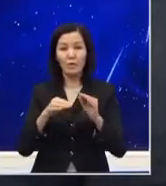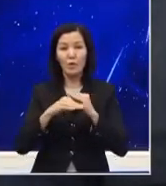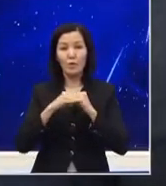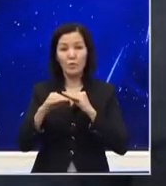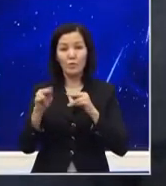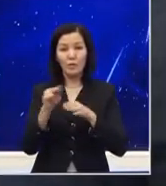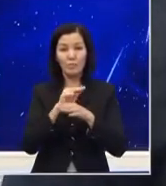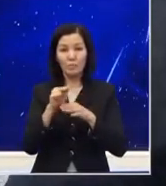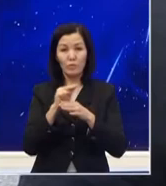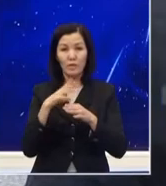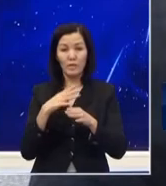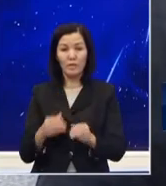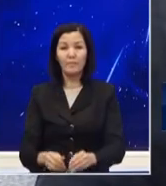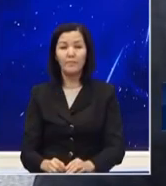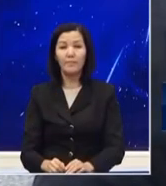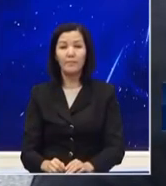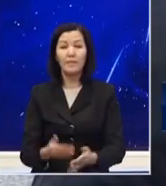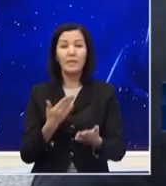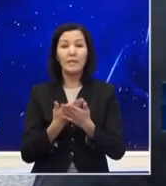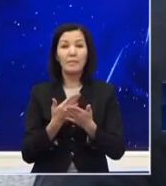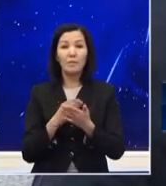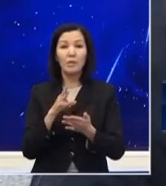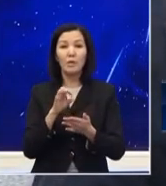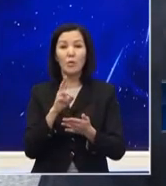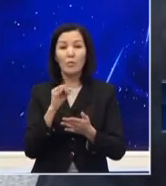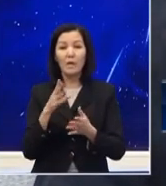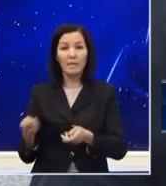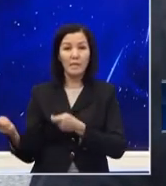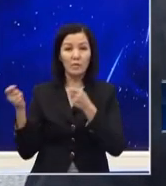Жағажайға топырақтар тасуылда базамыз құрулы.